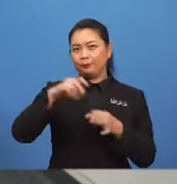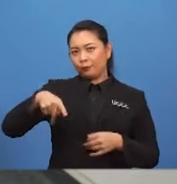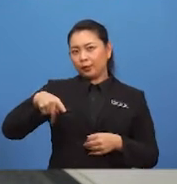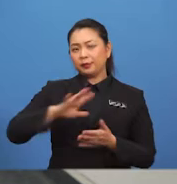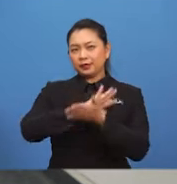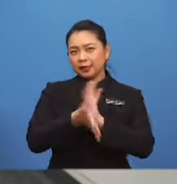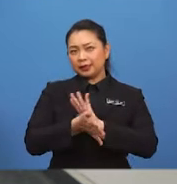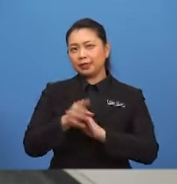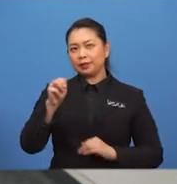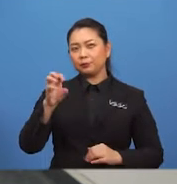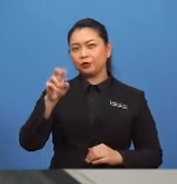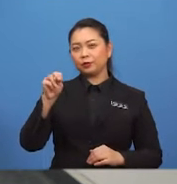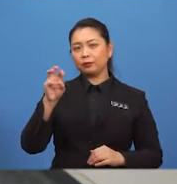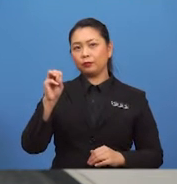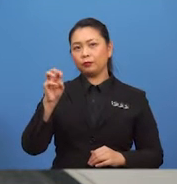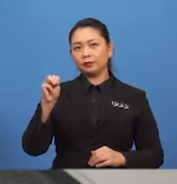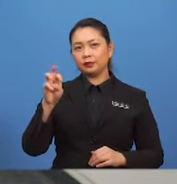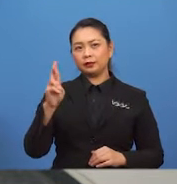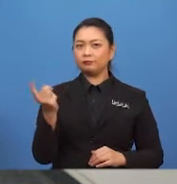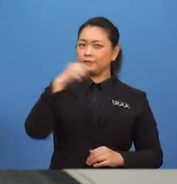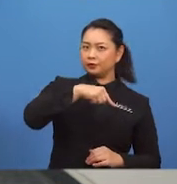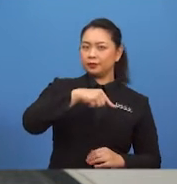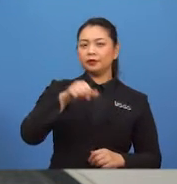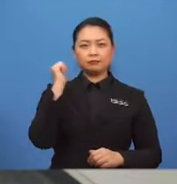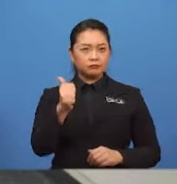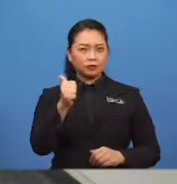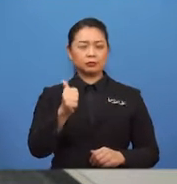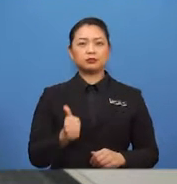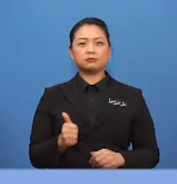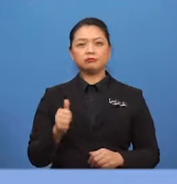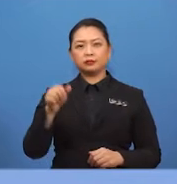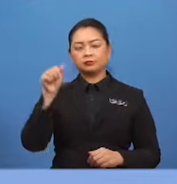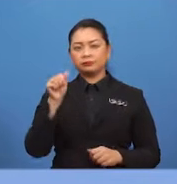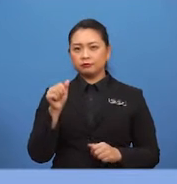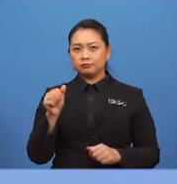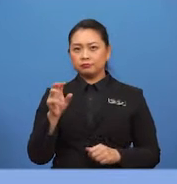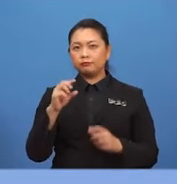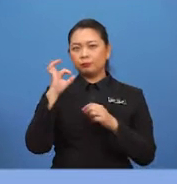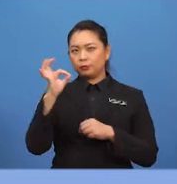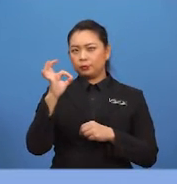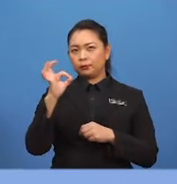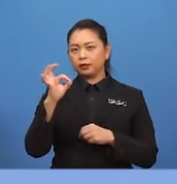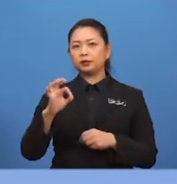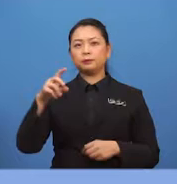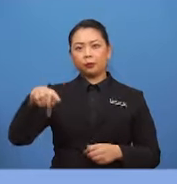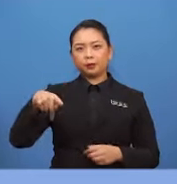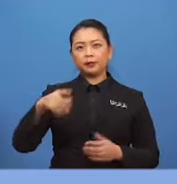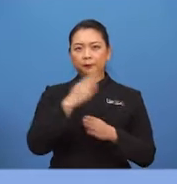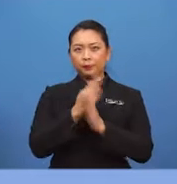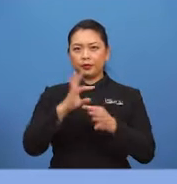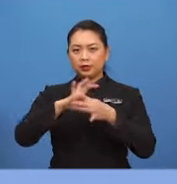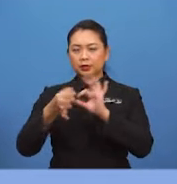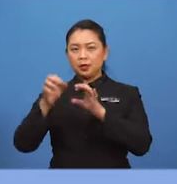polimer menjadi monomer semula? Bagus murid-murid. Molekul polimer berbentuk